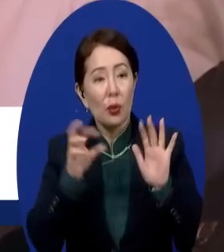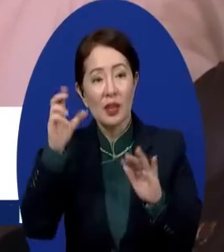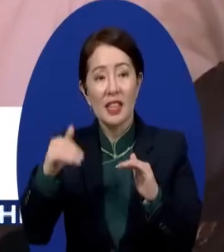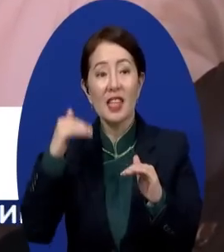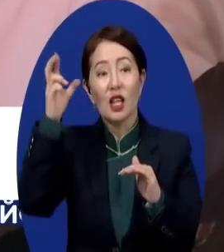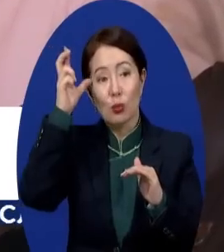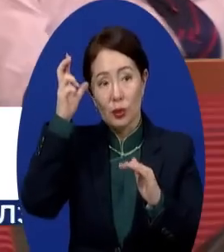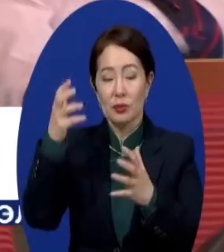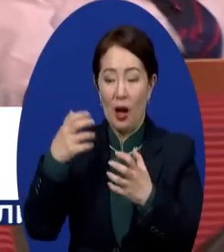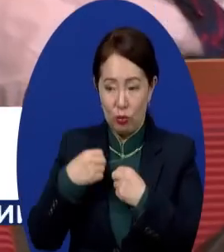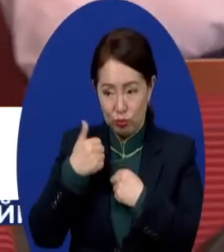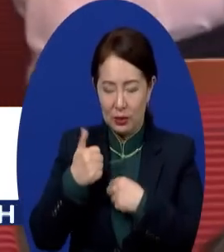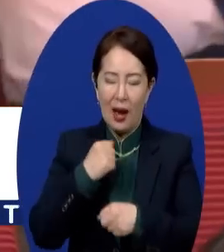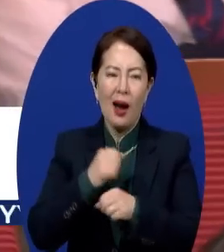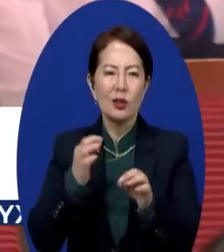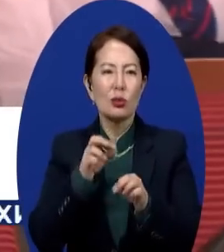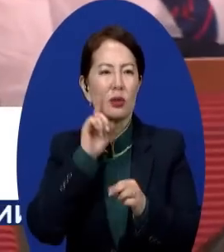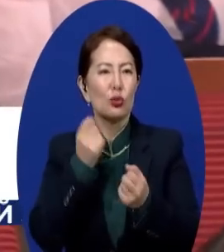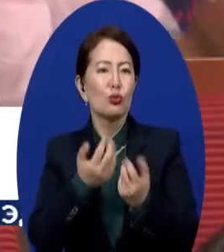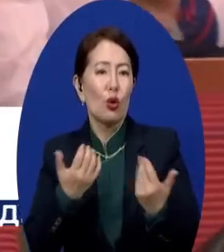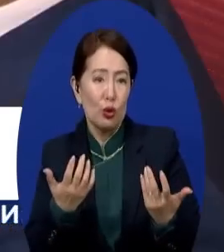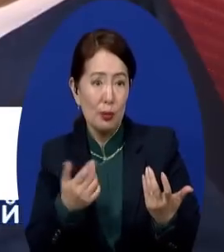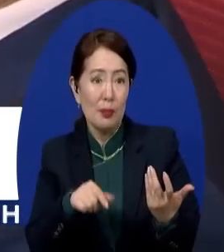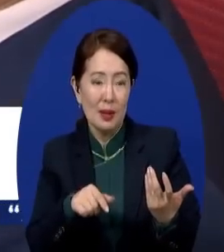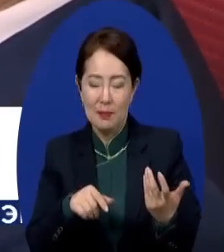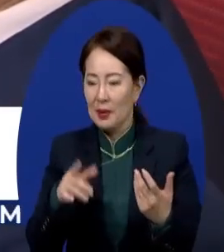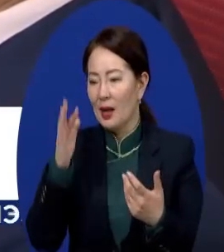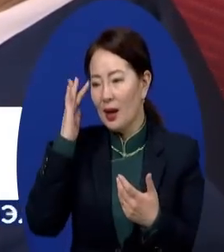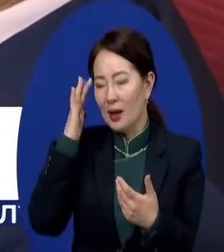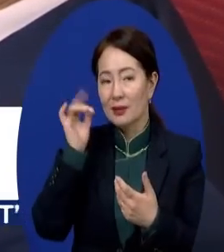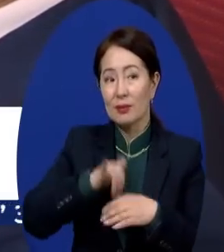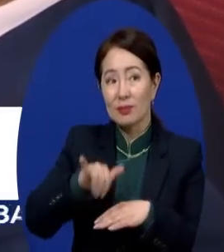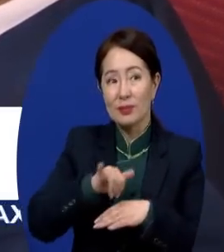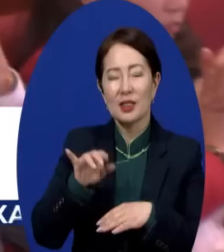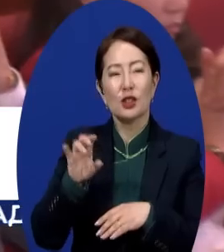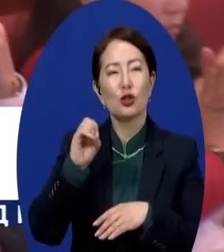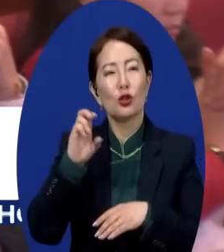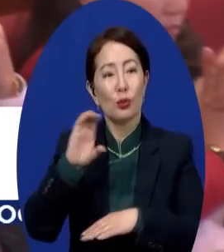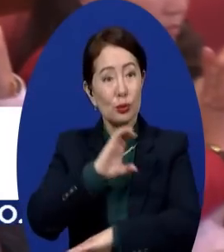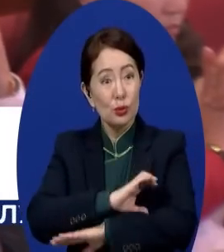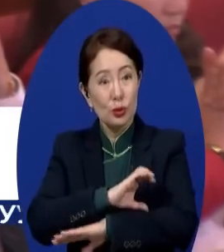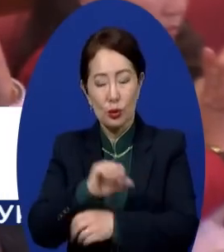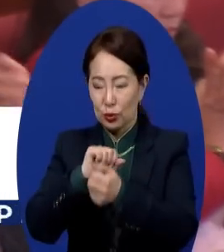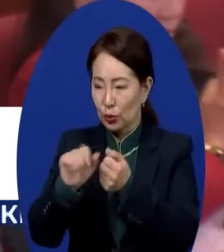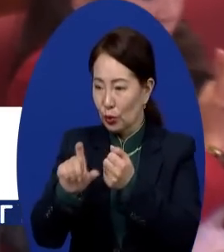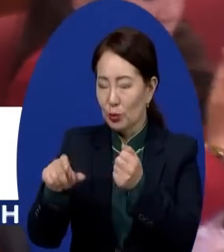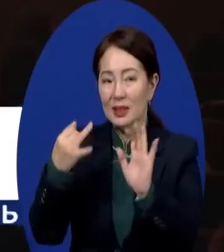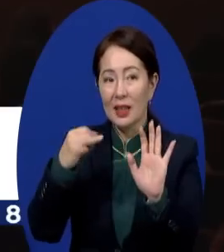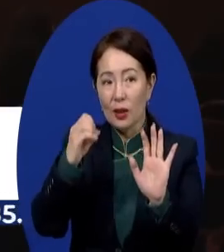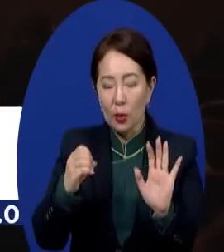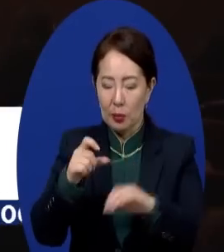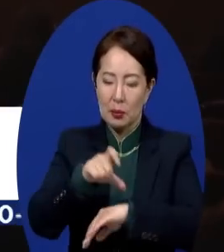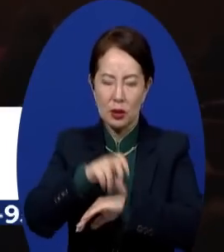боловсрол эзэмшдэгч ажилгүй залуус олон болсон. Гэтэл гадны зарим улсад нийт ерөнхий боловсролын сургууль төгсөгчдийн 70%